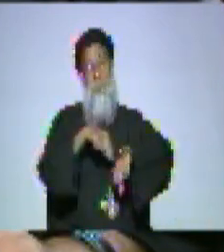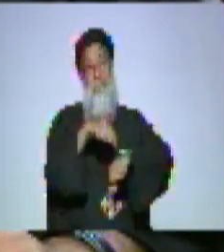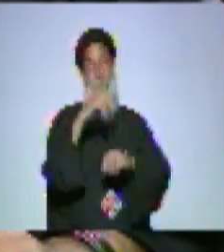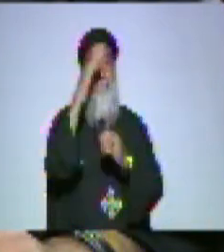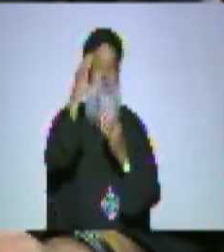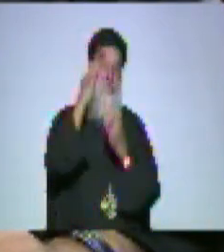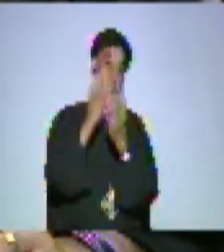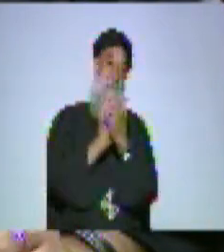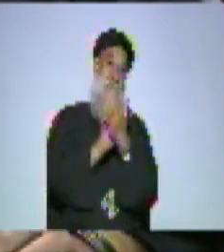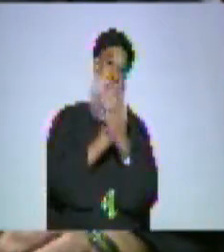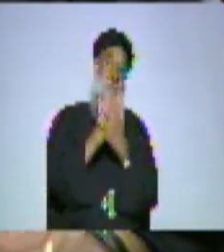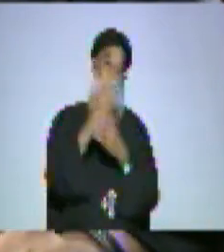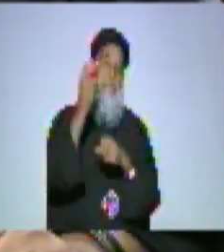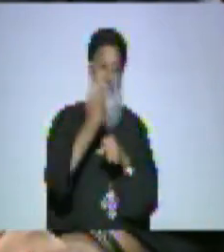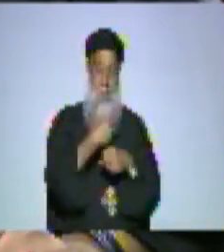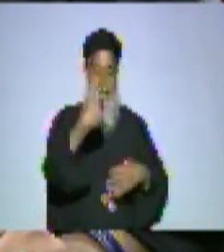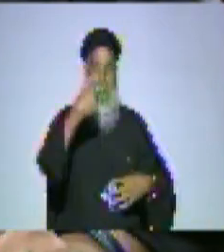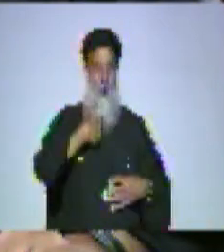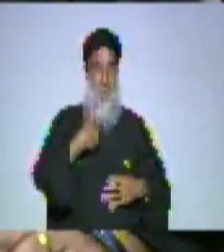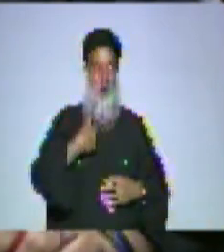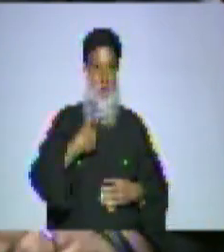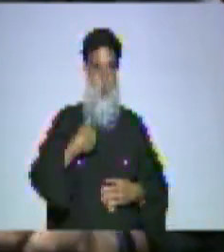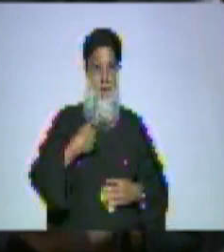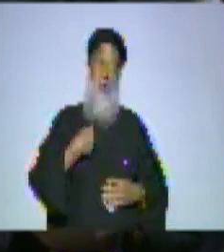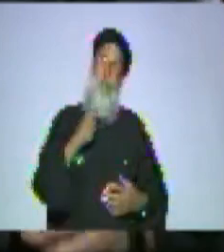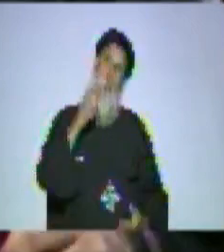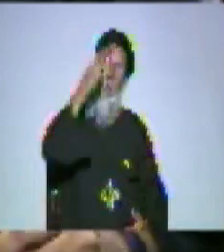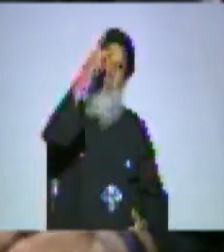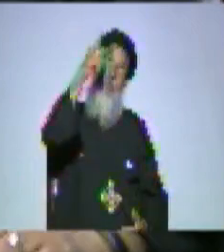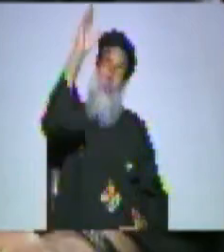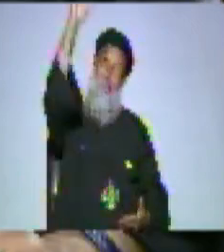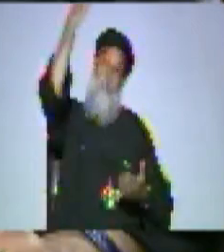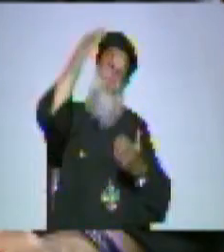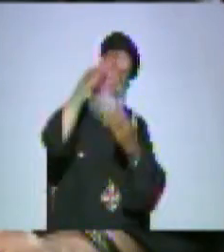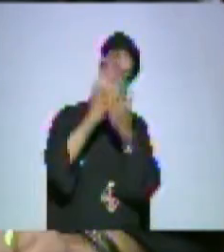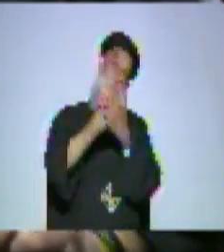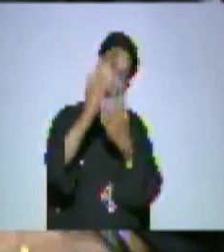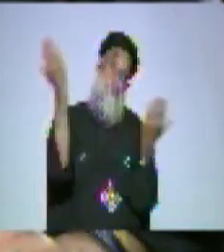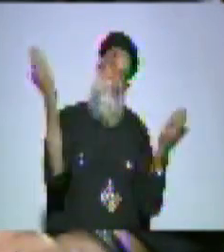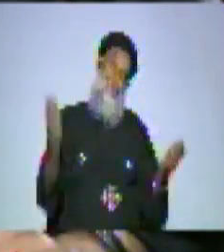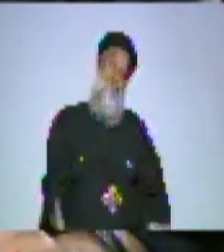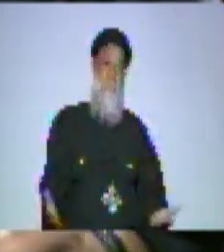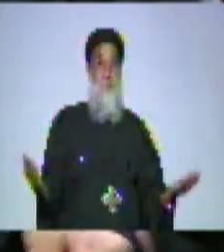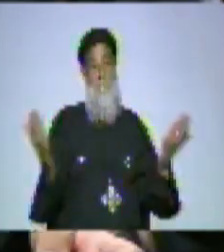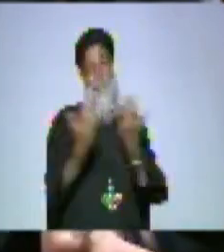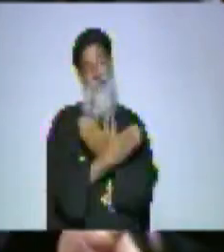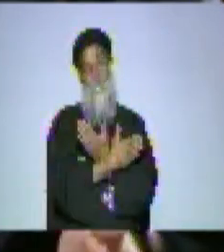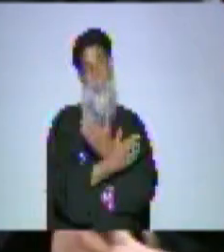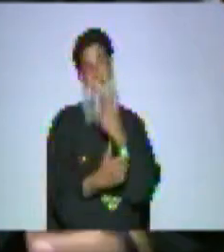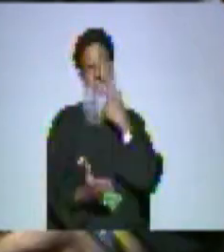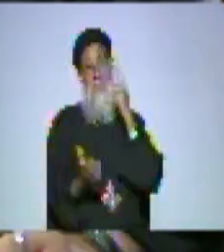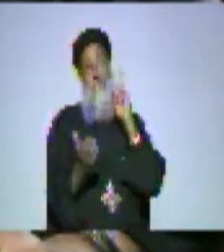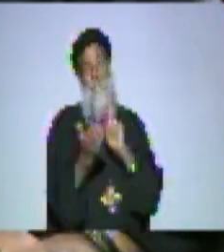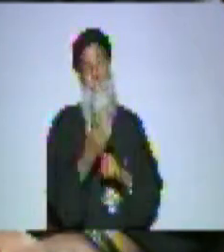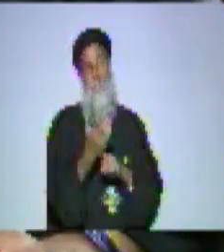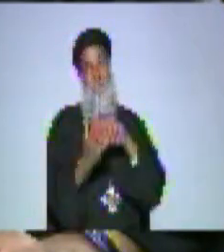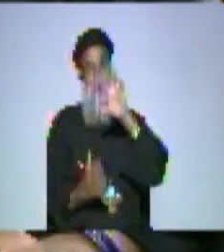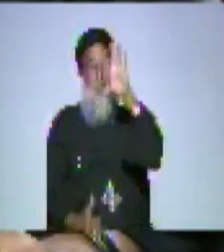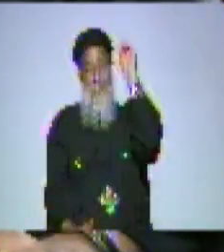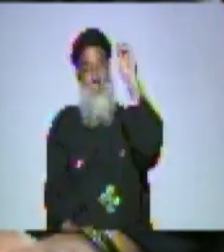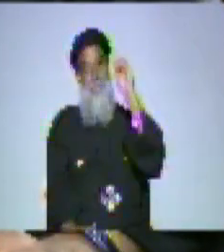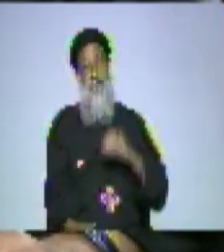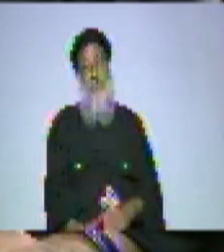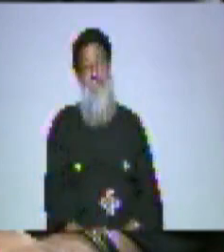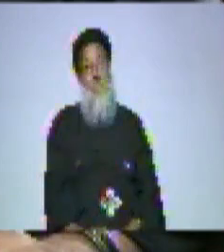غفران خطيتي ان انا اغفر للاخر ربنا مديني فرصه لما اغفر له هو يغفر لي ففي الحقيقه هي فرصه لازم اقتنصها يعني